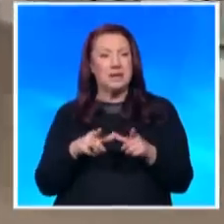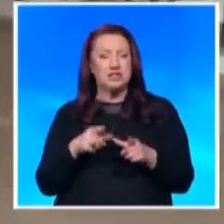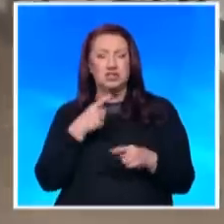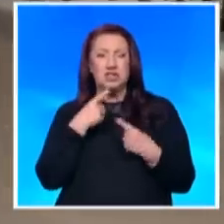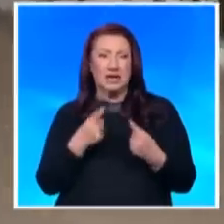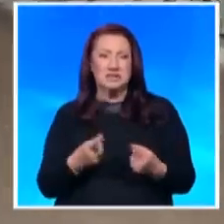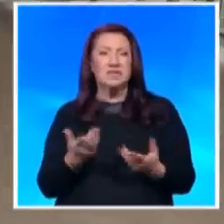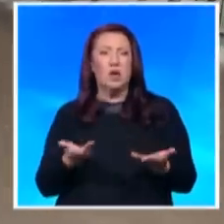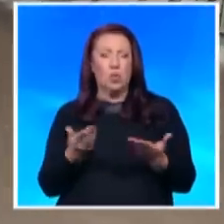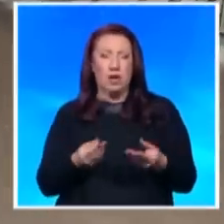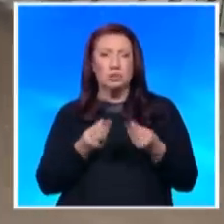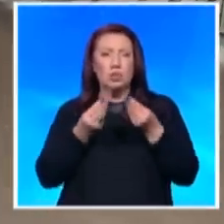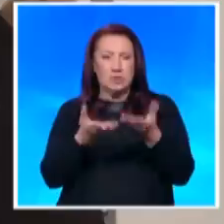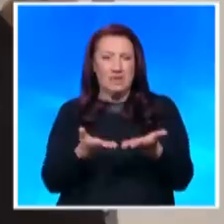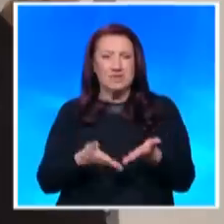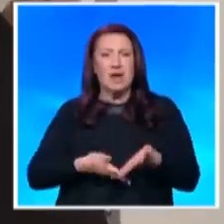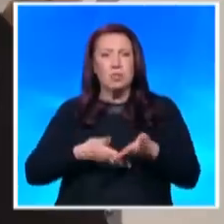имало проблеми с организацията.